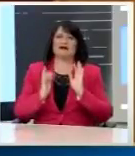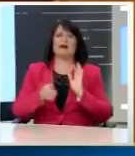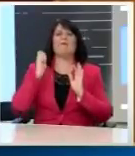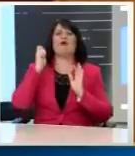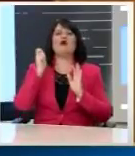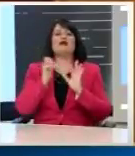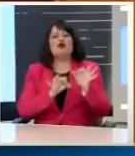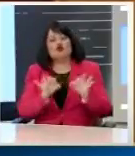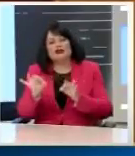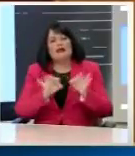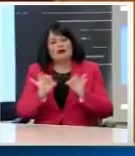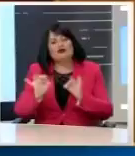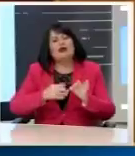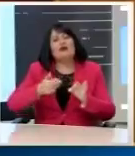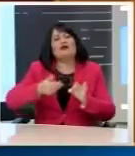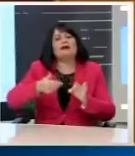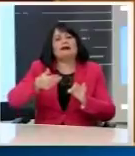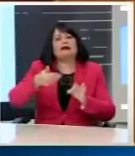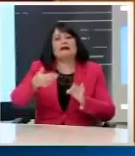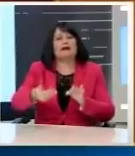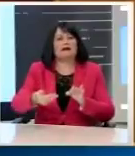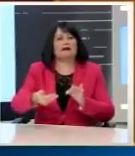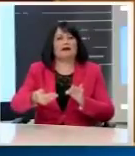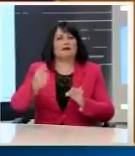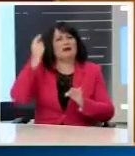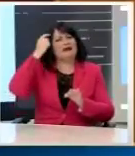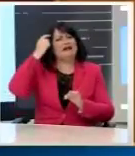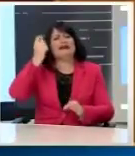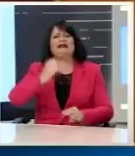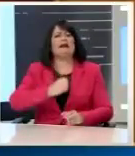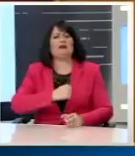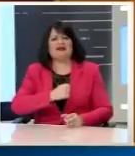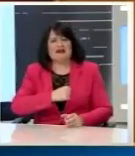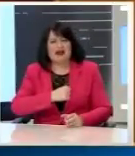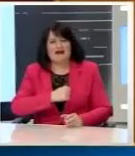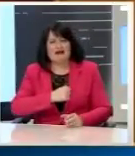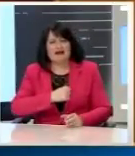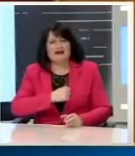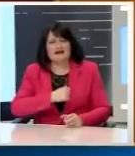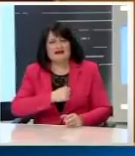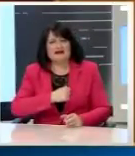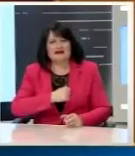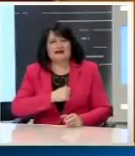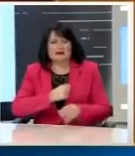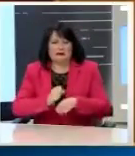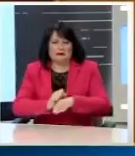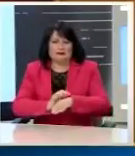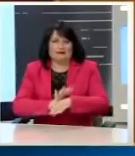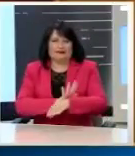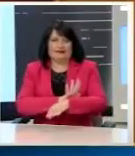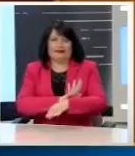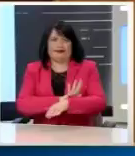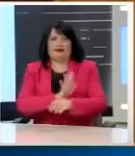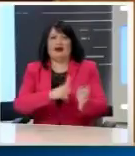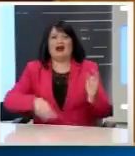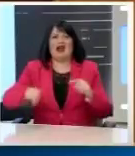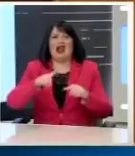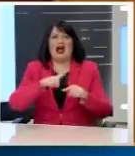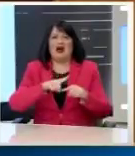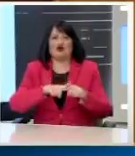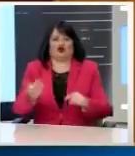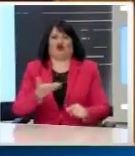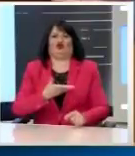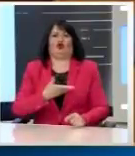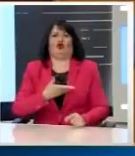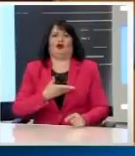σας σχεδιασμούς και τις ιδεολογικές σας αντιλήψεις, κύματα ρίγους και ανατριχύλας διαπερνούν τον ελληνικό λαό,